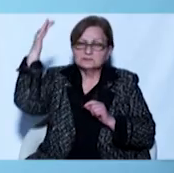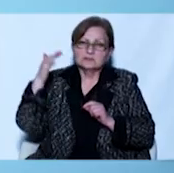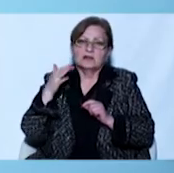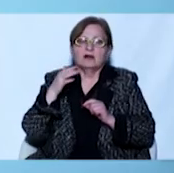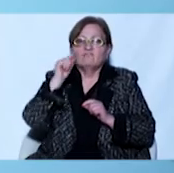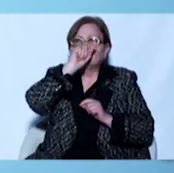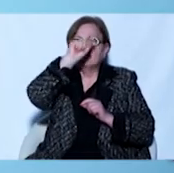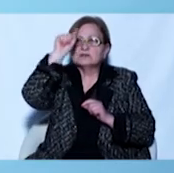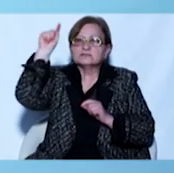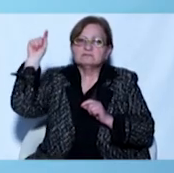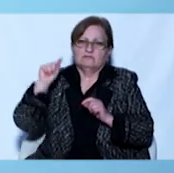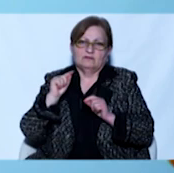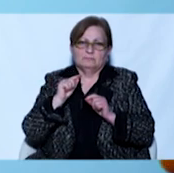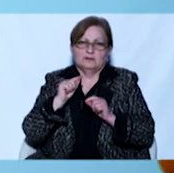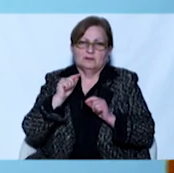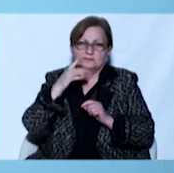ვარსკვლავებიანი.